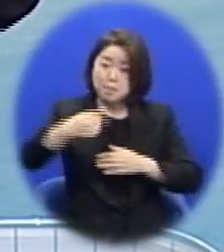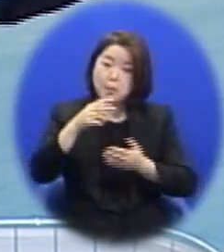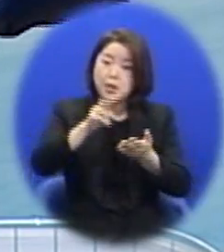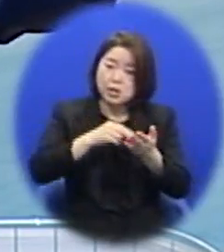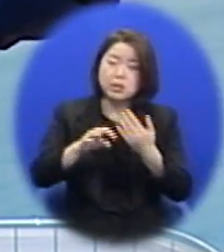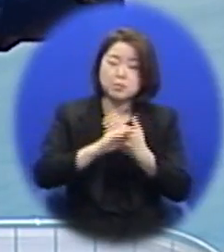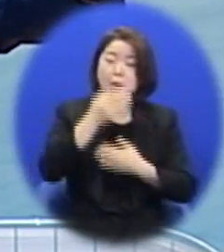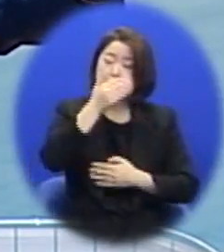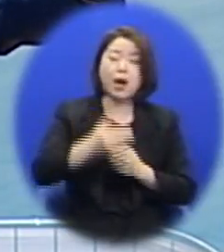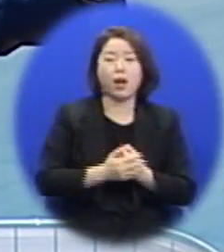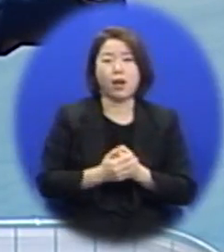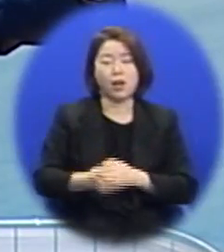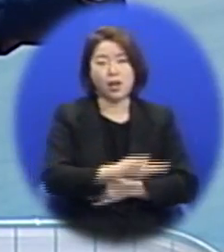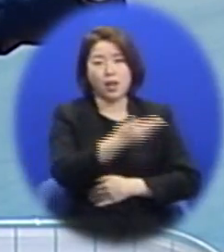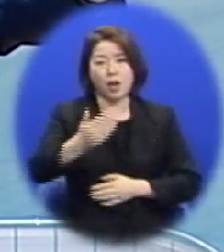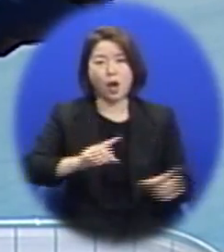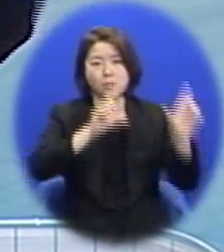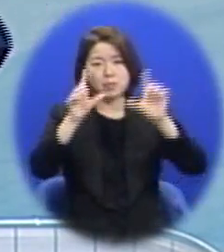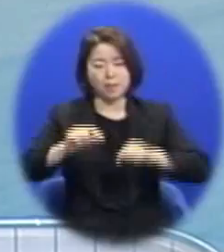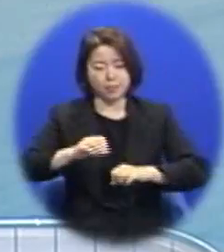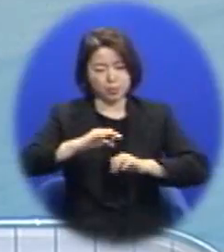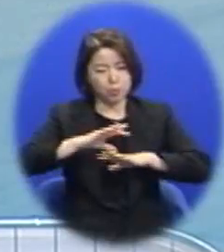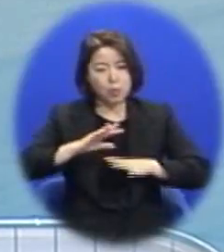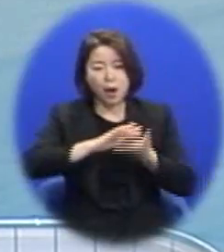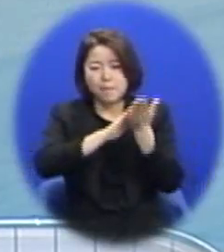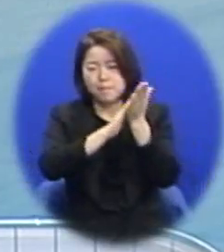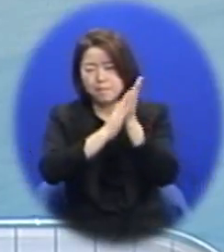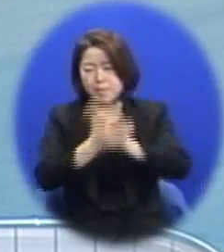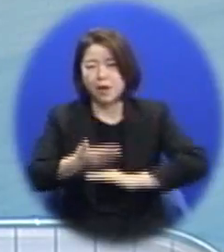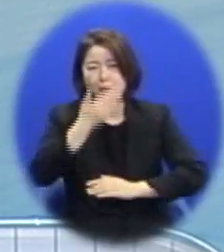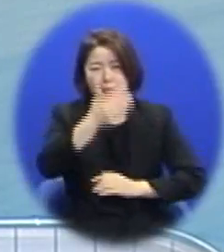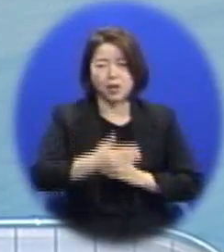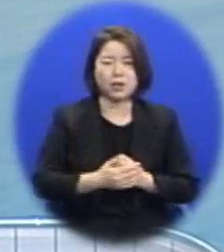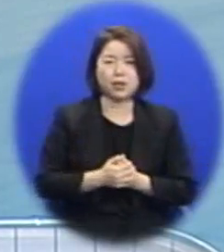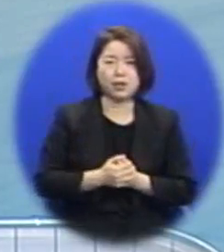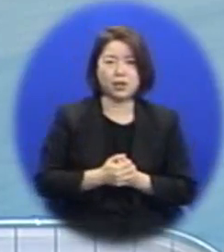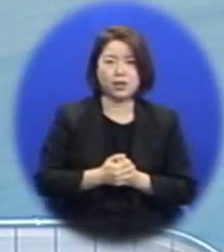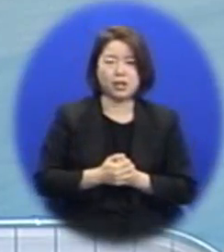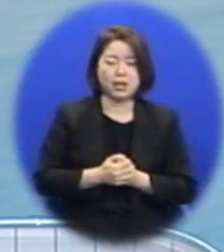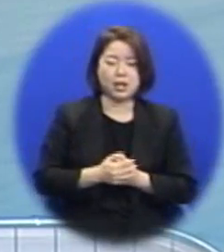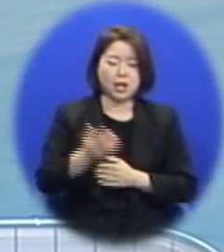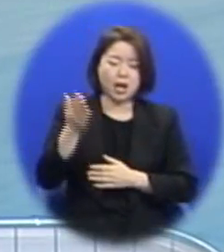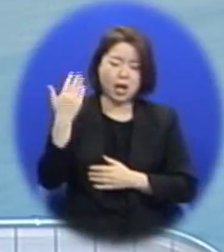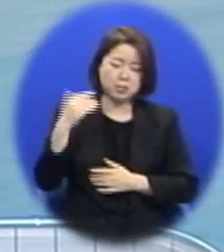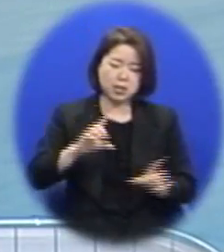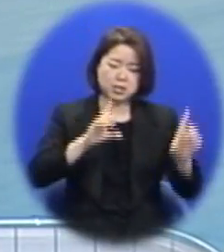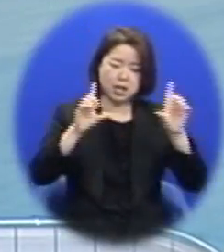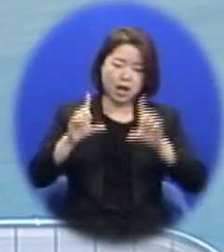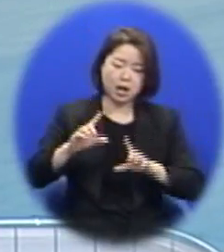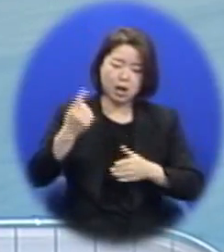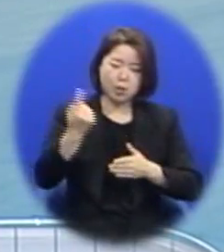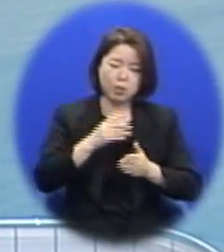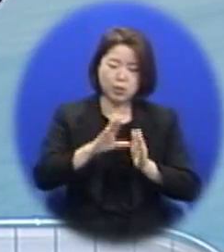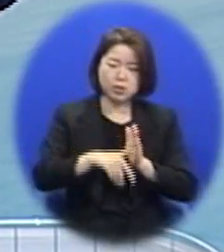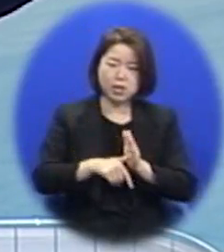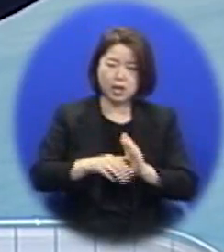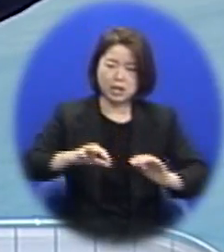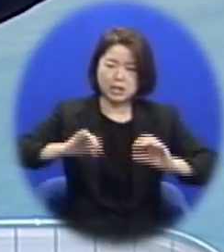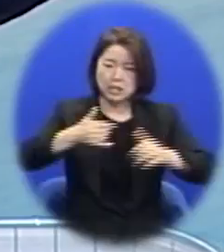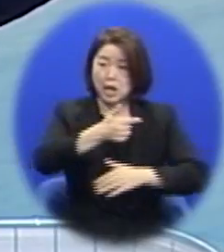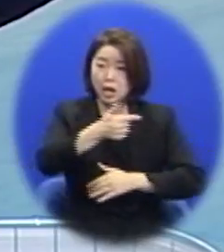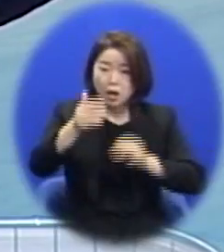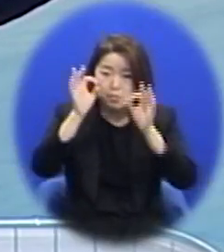삶에 놀라운 변화가 일어납니다. 여러분이 세상을 살아가는 동안 그동안에 그렇게 커 보이던 세상, 그 세상만